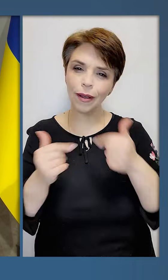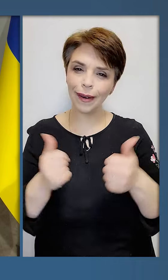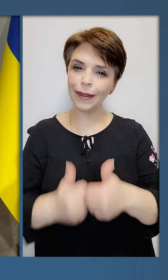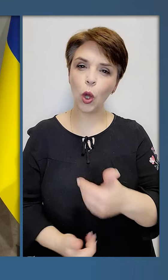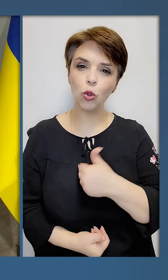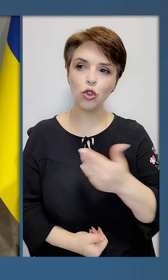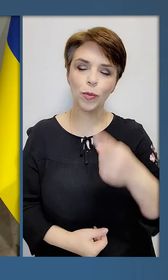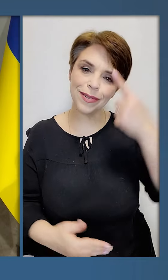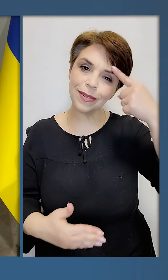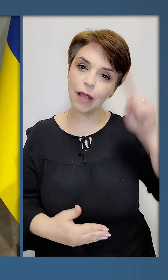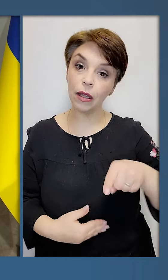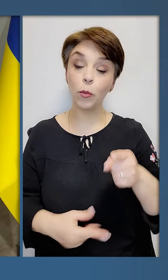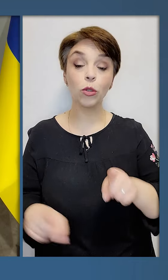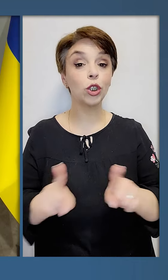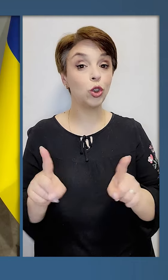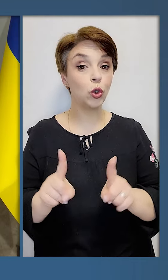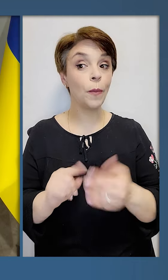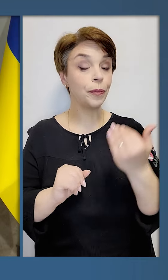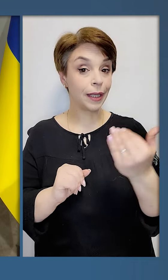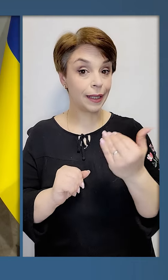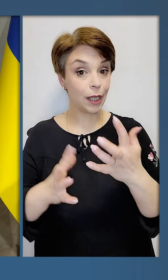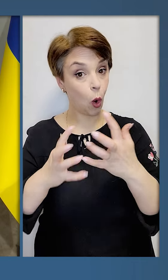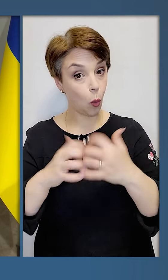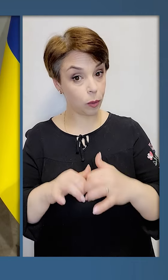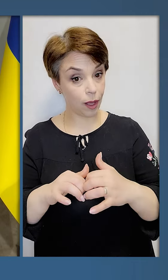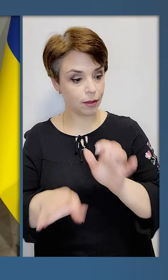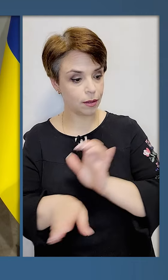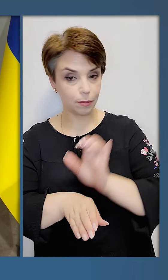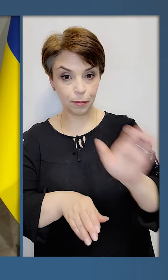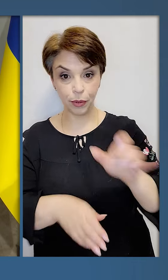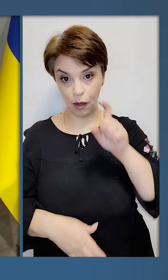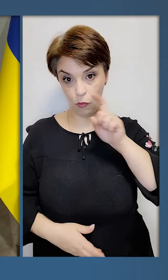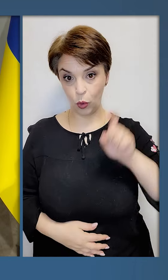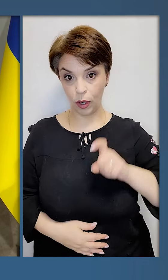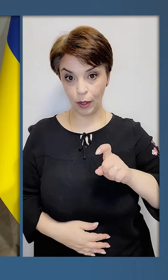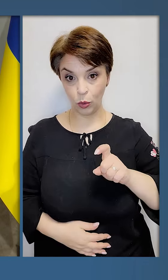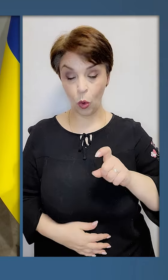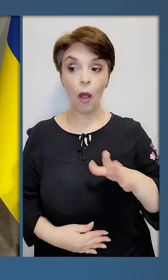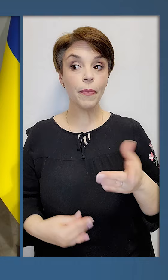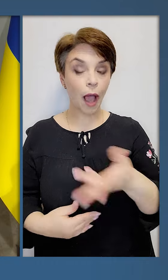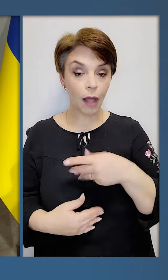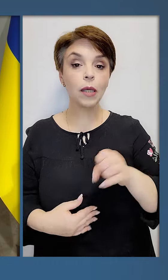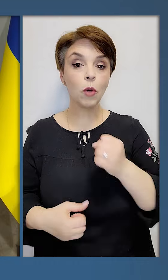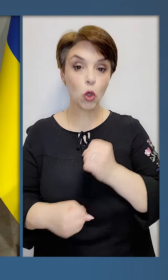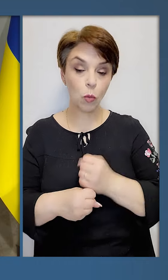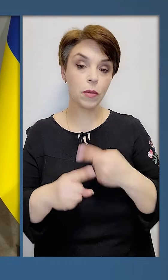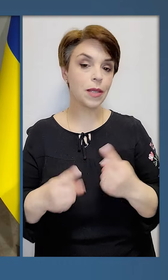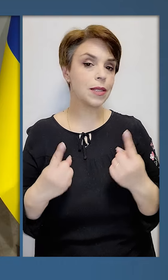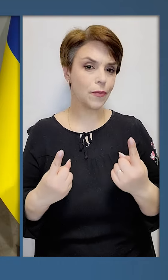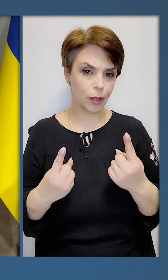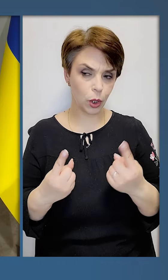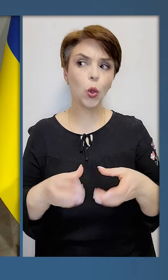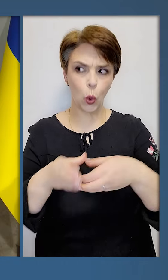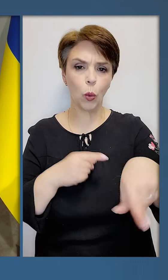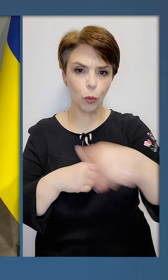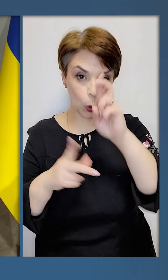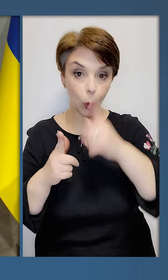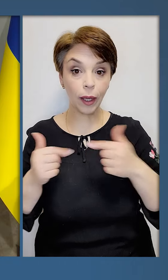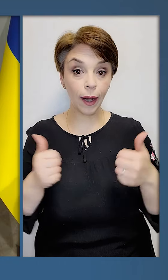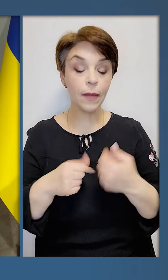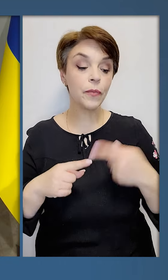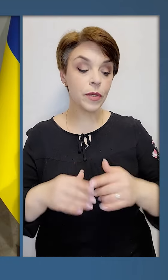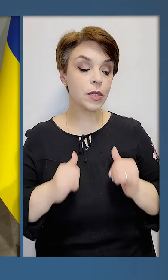країна хоче, щоб знали про те, що її обладнання йде в Україну. Але ми робимо це з великою групою країн, і